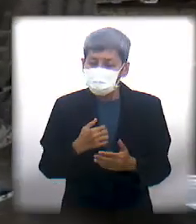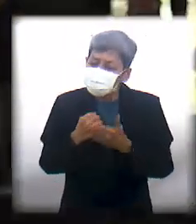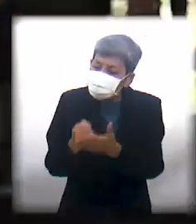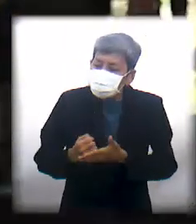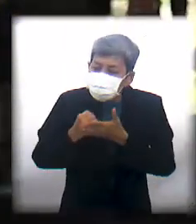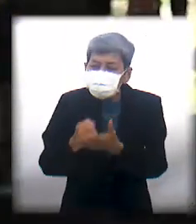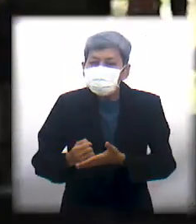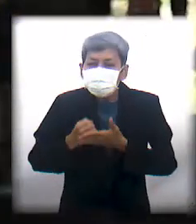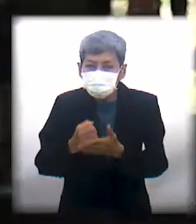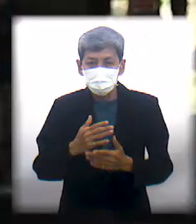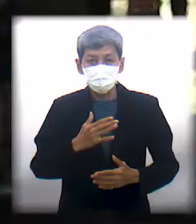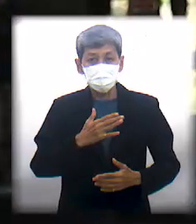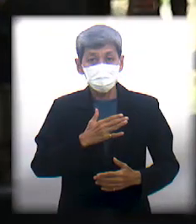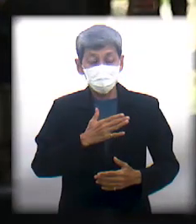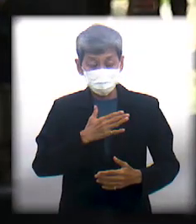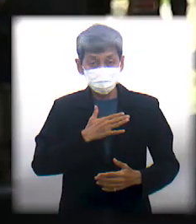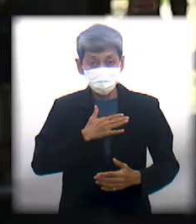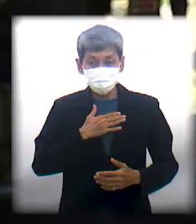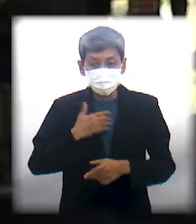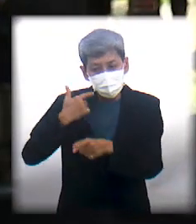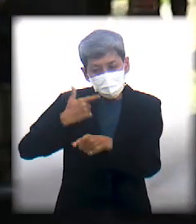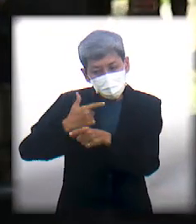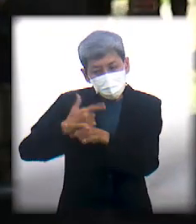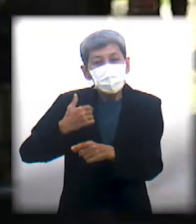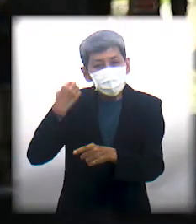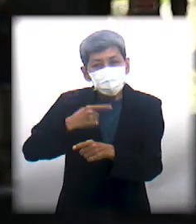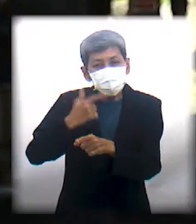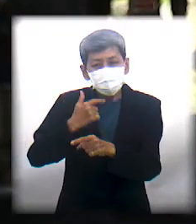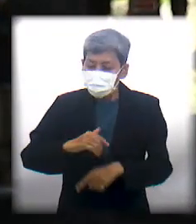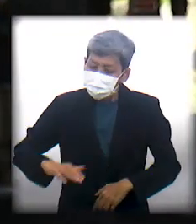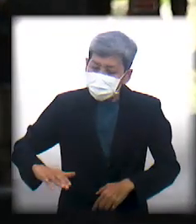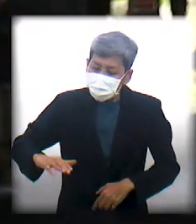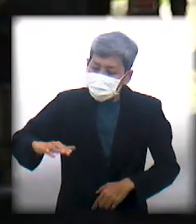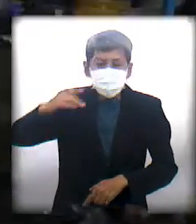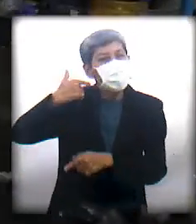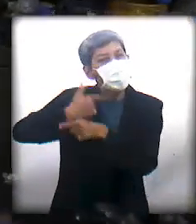าอย่างขอบคุณเขาที่เลี้ยงผมมาตลอดดูแลผมตั้งแต่ยังเด็ก